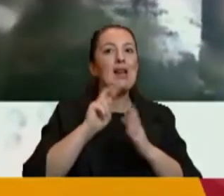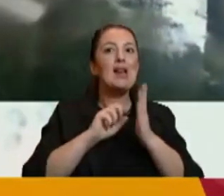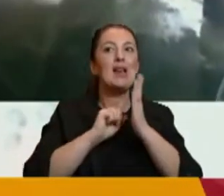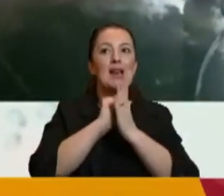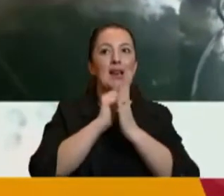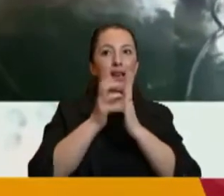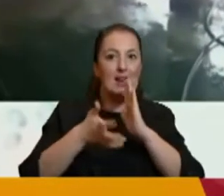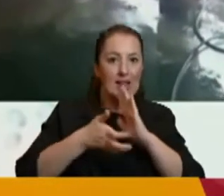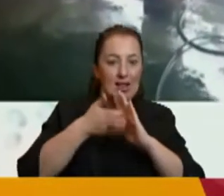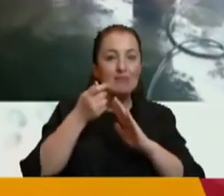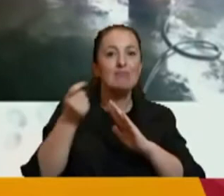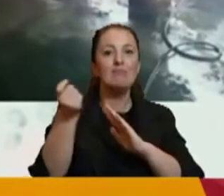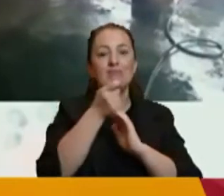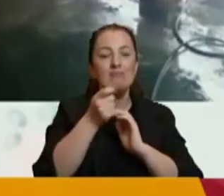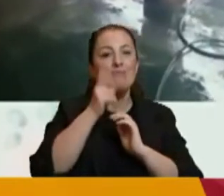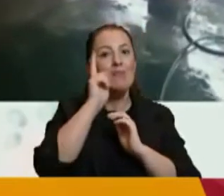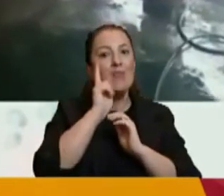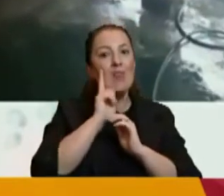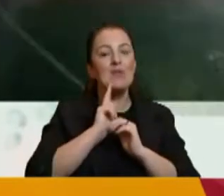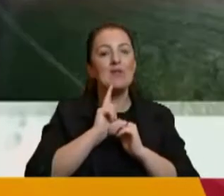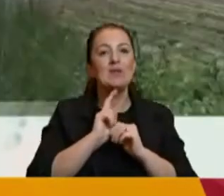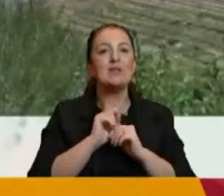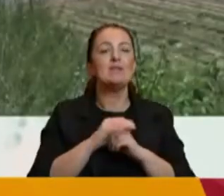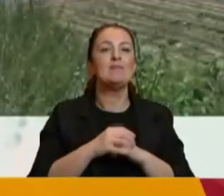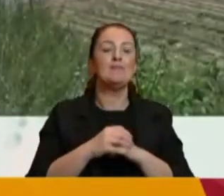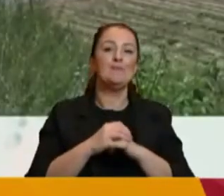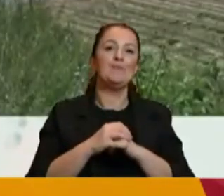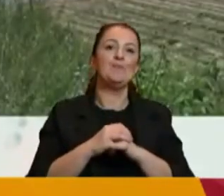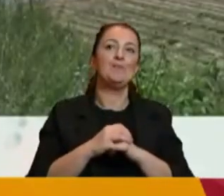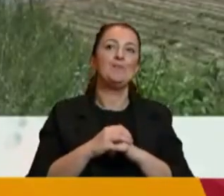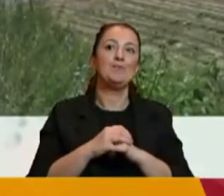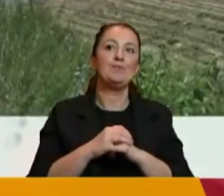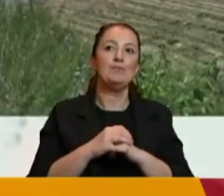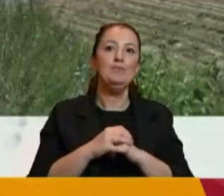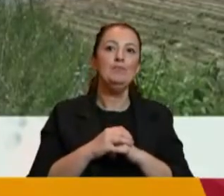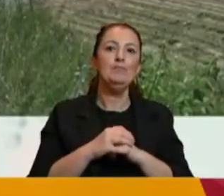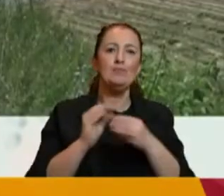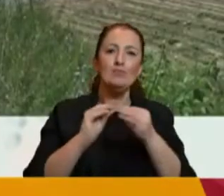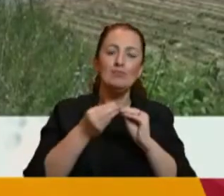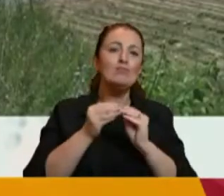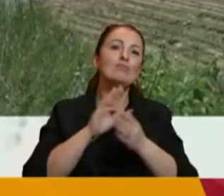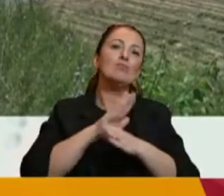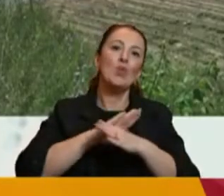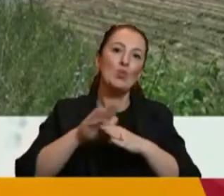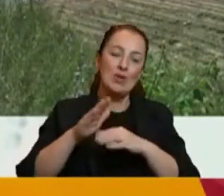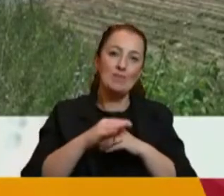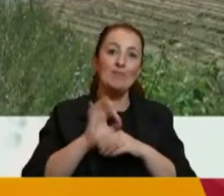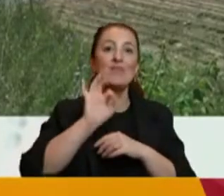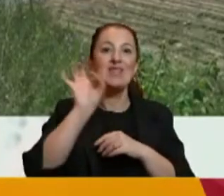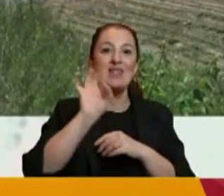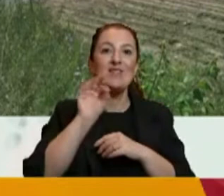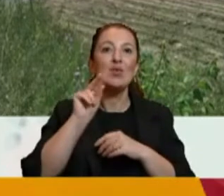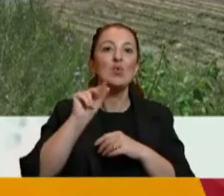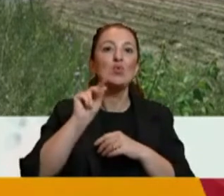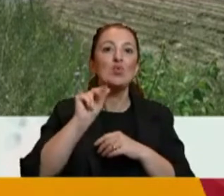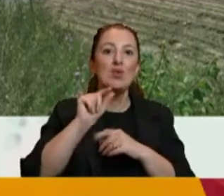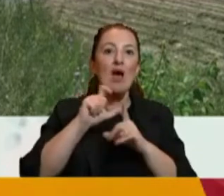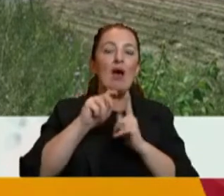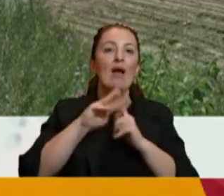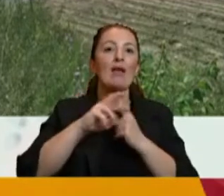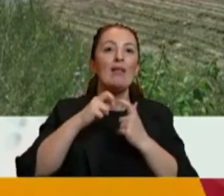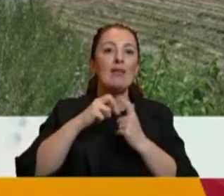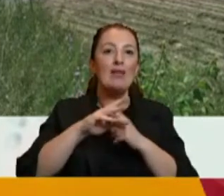bu yıkamak suretiyle e sıkıntılar giderdik Silivri Tuzla Deresi